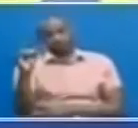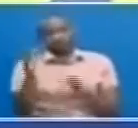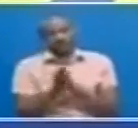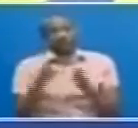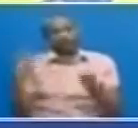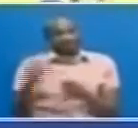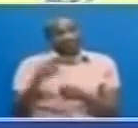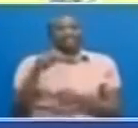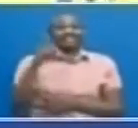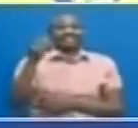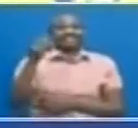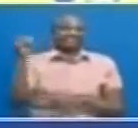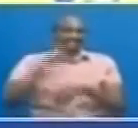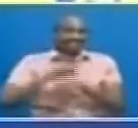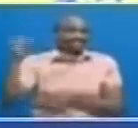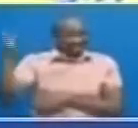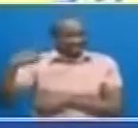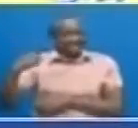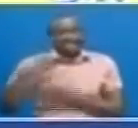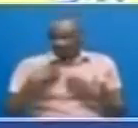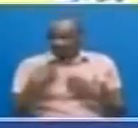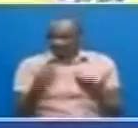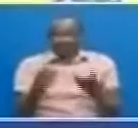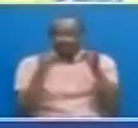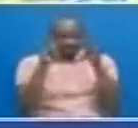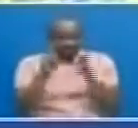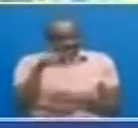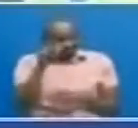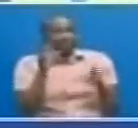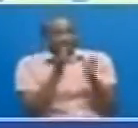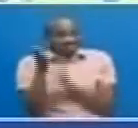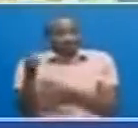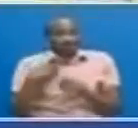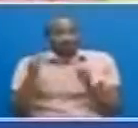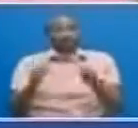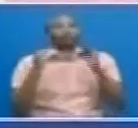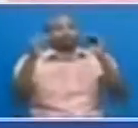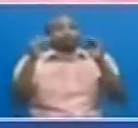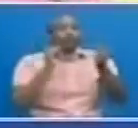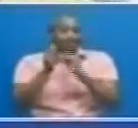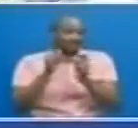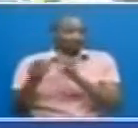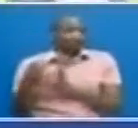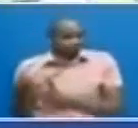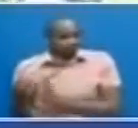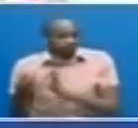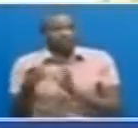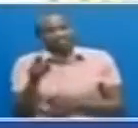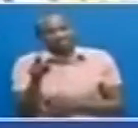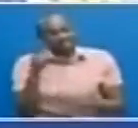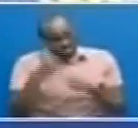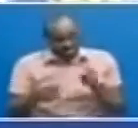Desta. Mashindano hayo yanaandaliwa na klabu ya raga ya Kisumu ambayo inanuia kupanda daraja la mashindano ya raga mwaka